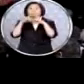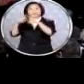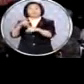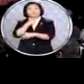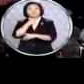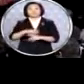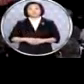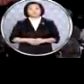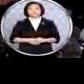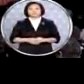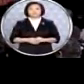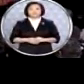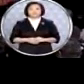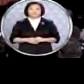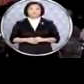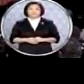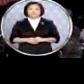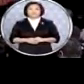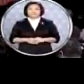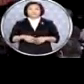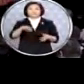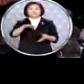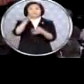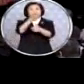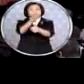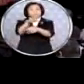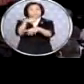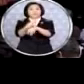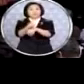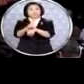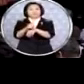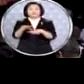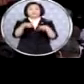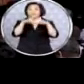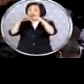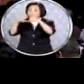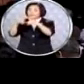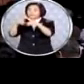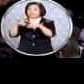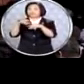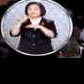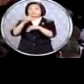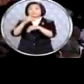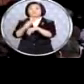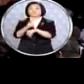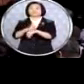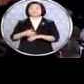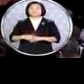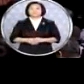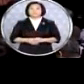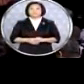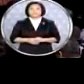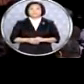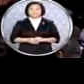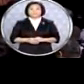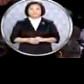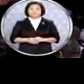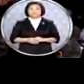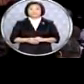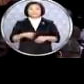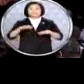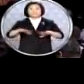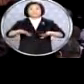人分别回答。每位提问的时间是1分钟，回答的时间是2分钟。